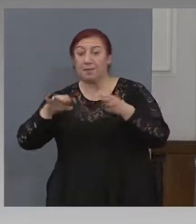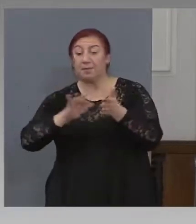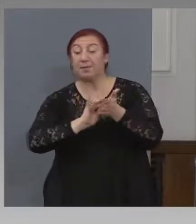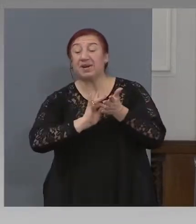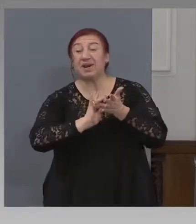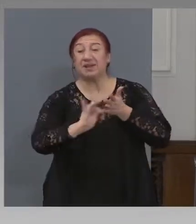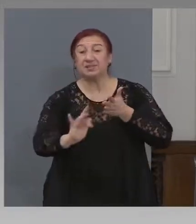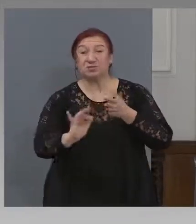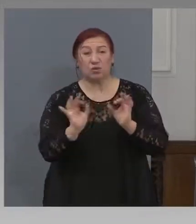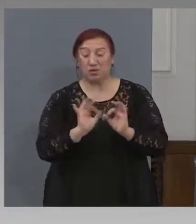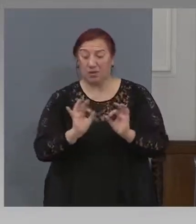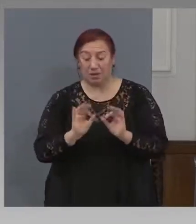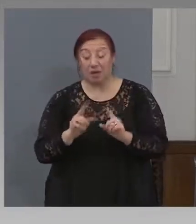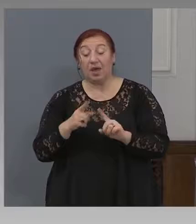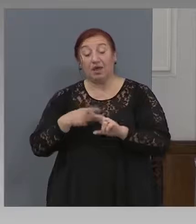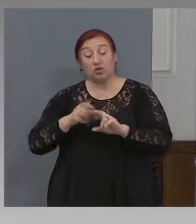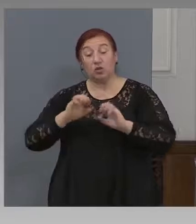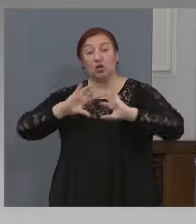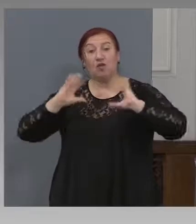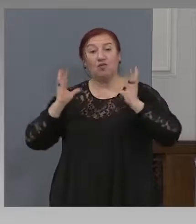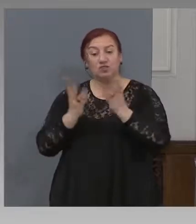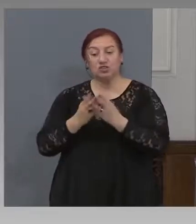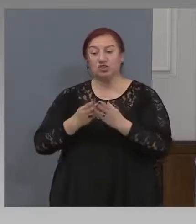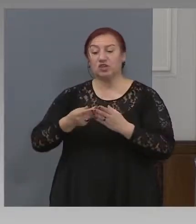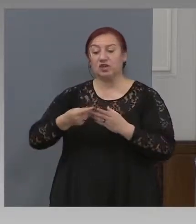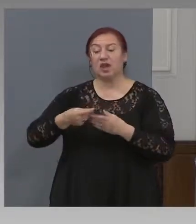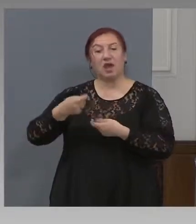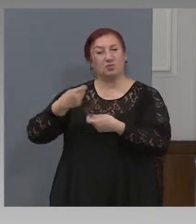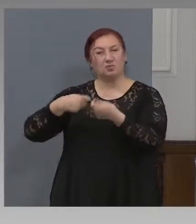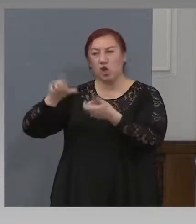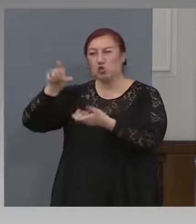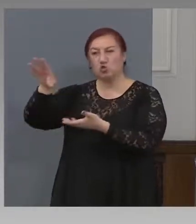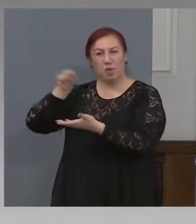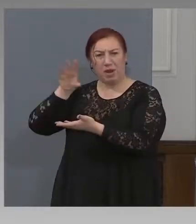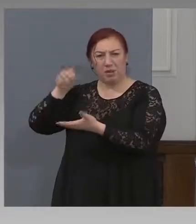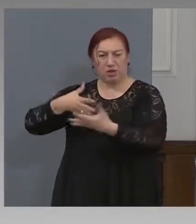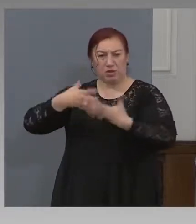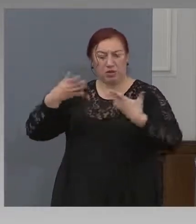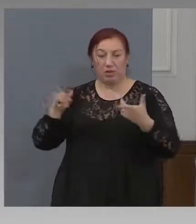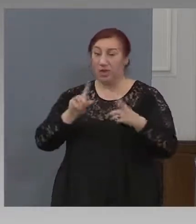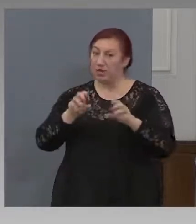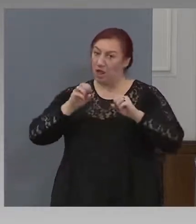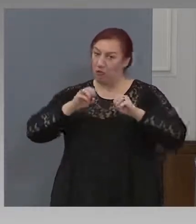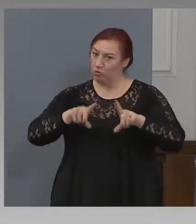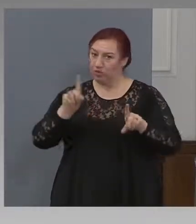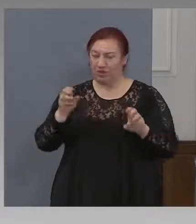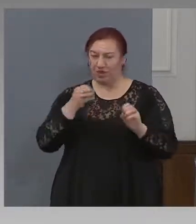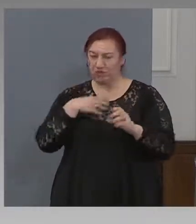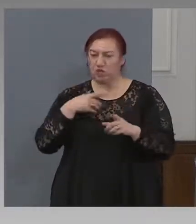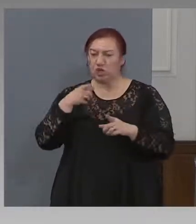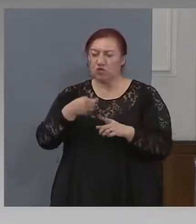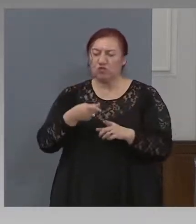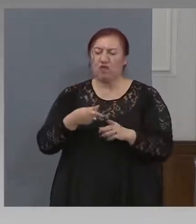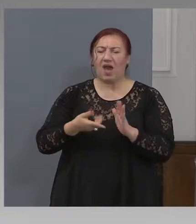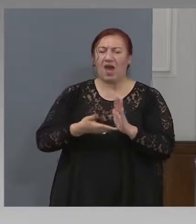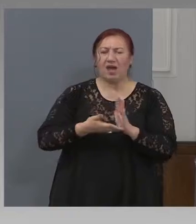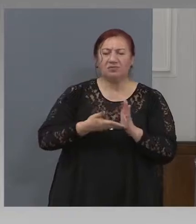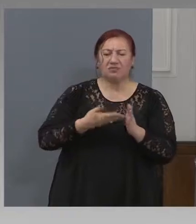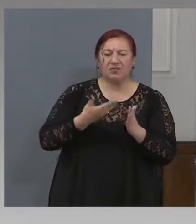Всички търговски вериги в България не допуснахме това да се случи, което, разбира се, струваше много работа на